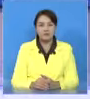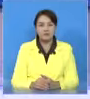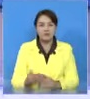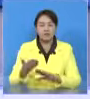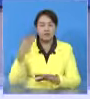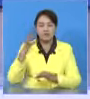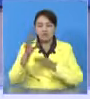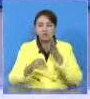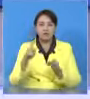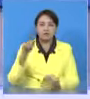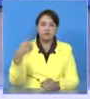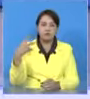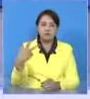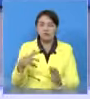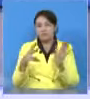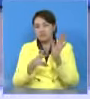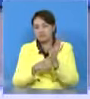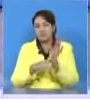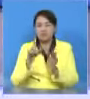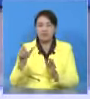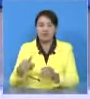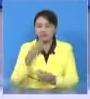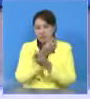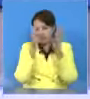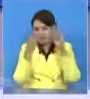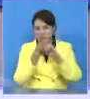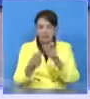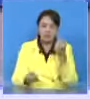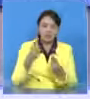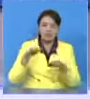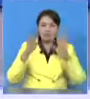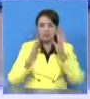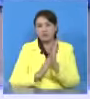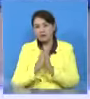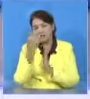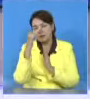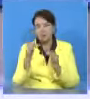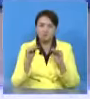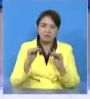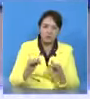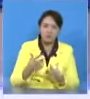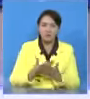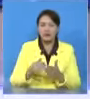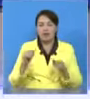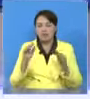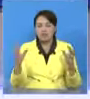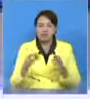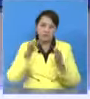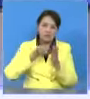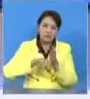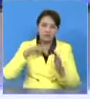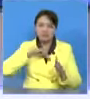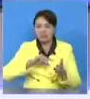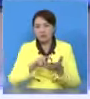Өткен тәулікте 137 адамнан коронавирус анықталды. Індеттің көршу деңгейі сәл бәсеңдесе де жан сақтау бөліміне түсіп